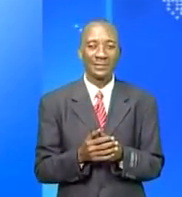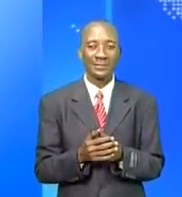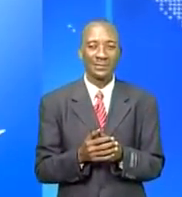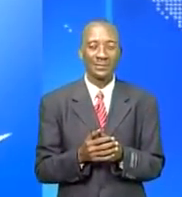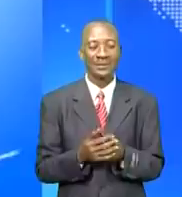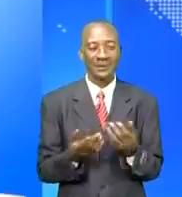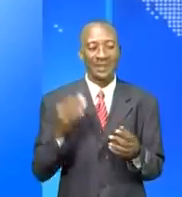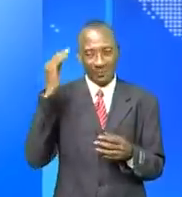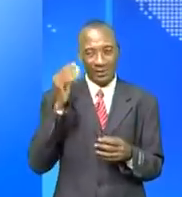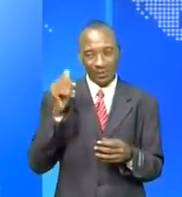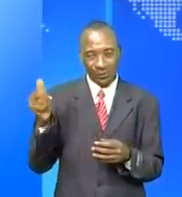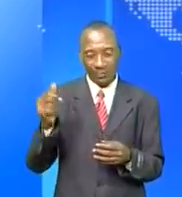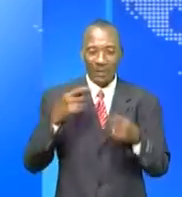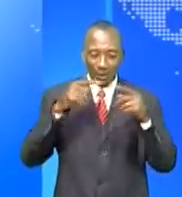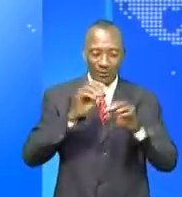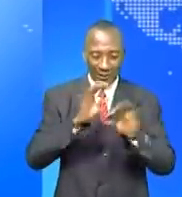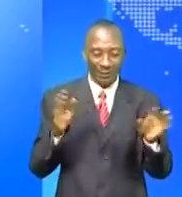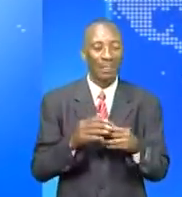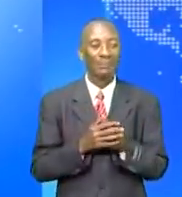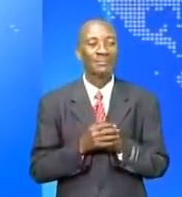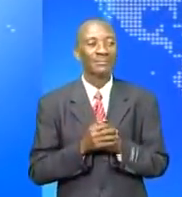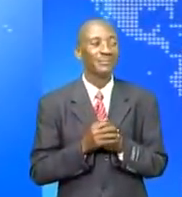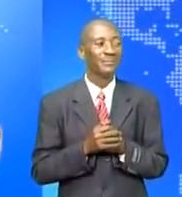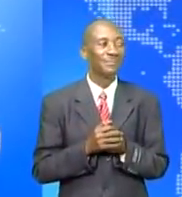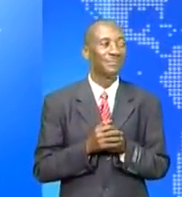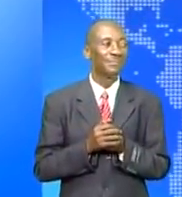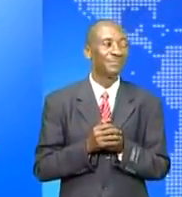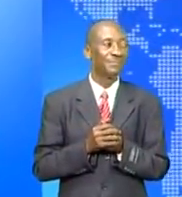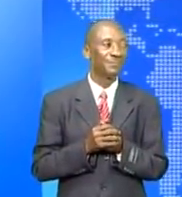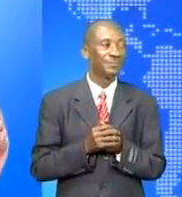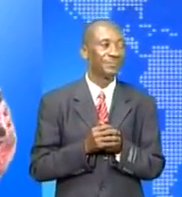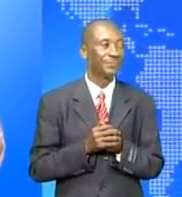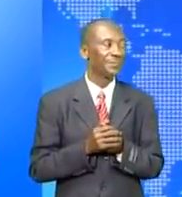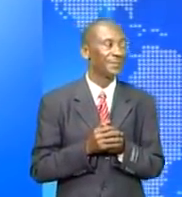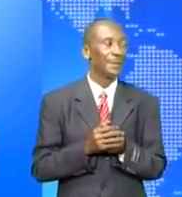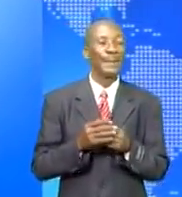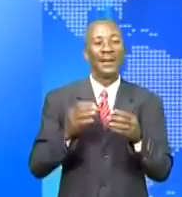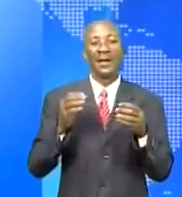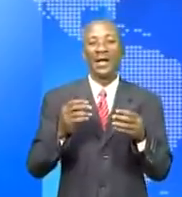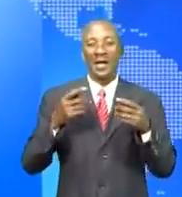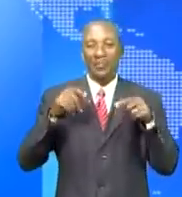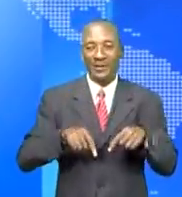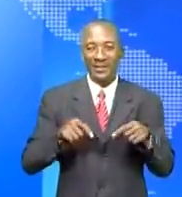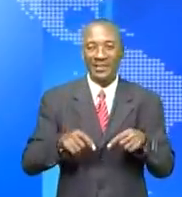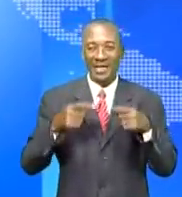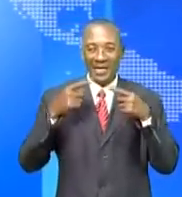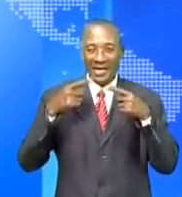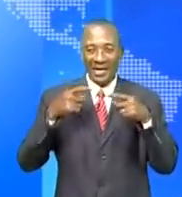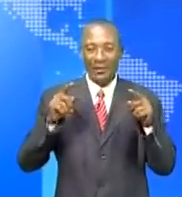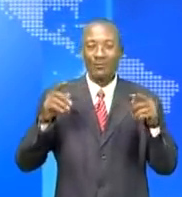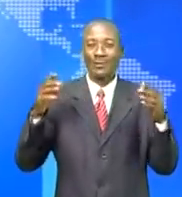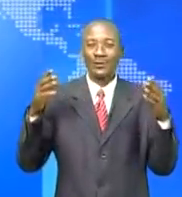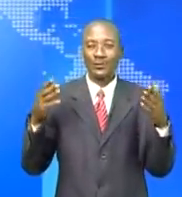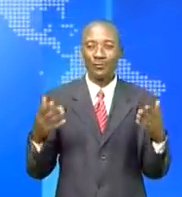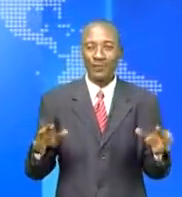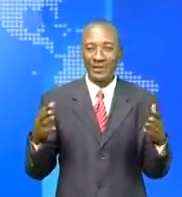Claudine Ndoussi-Kembe. Voilà, c'est la fin de ce journal, mais avant de nous séparer, le rappel des titres.